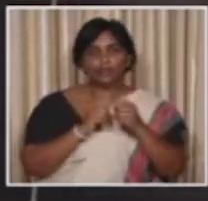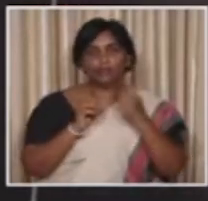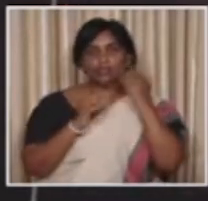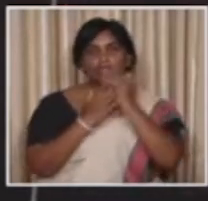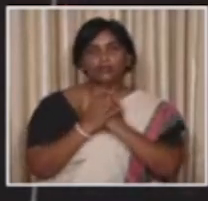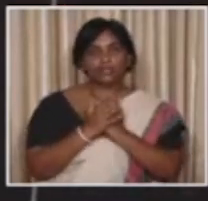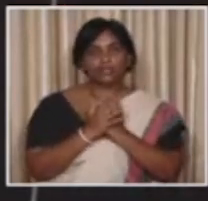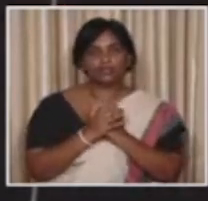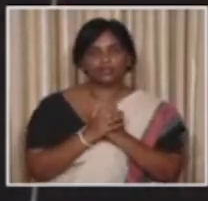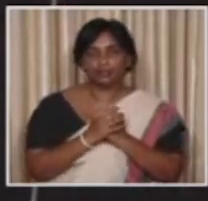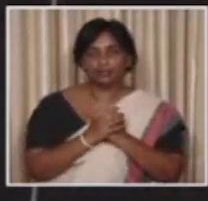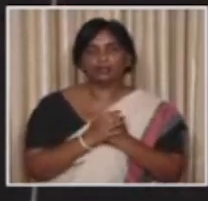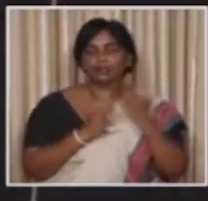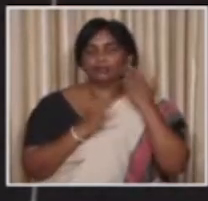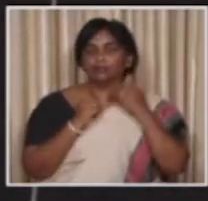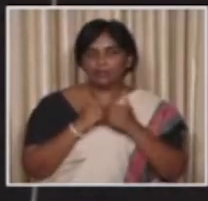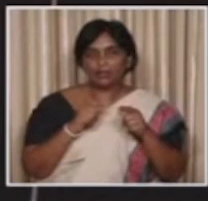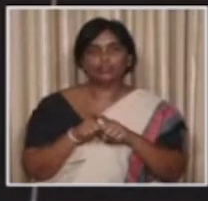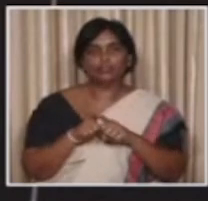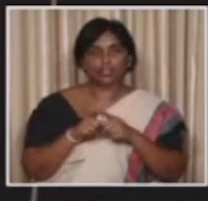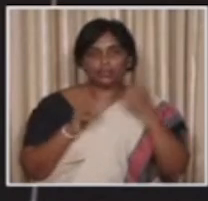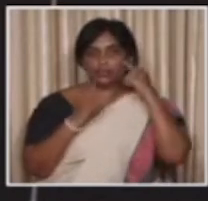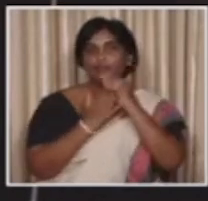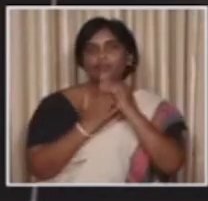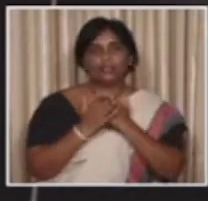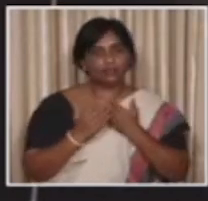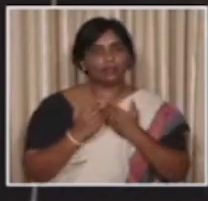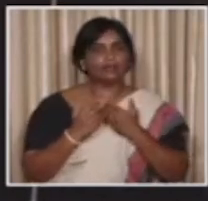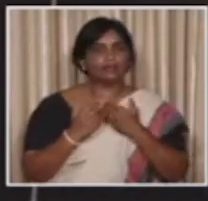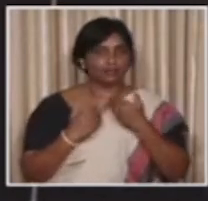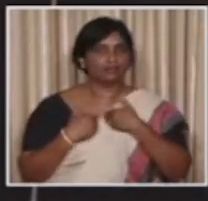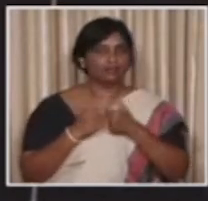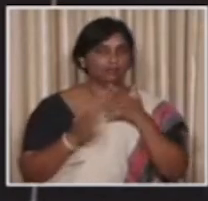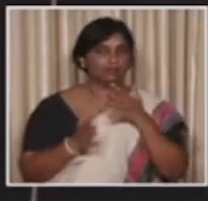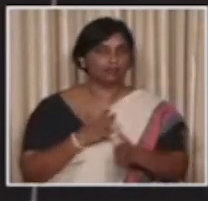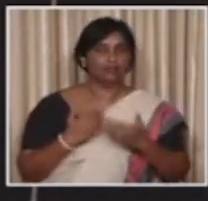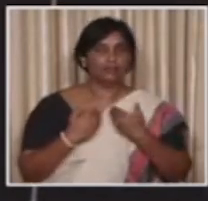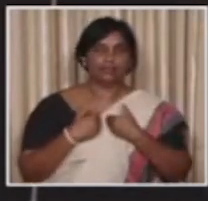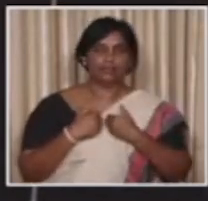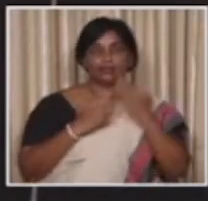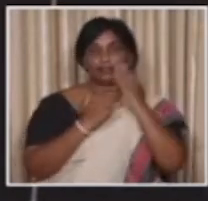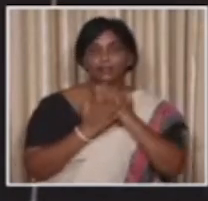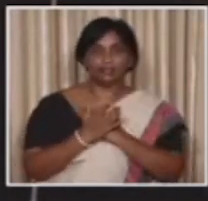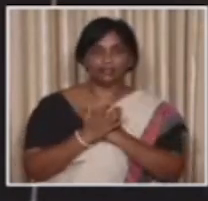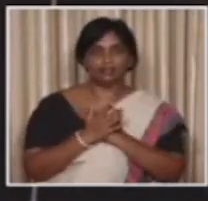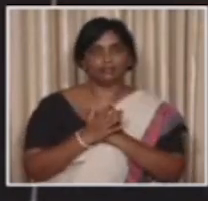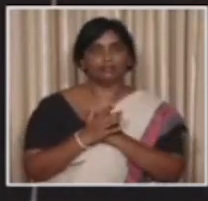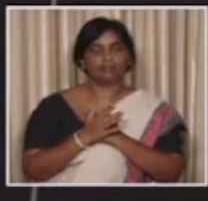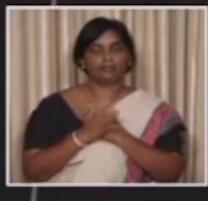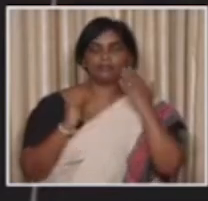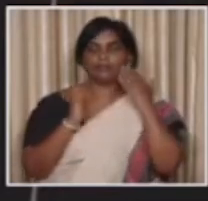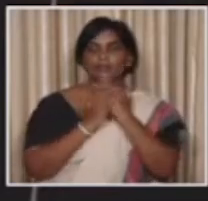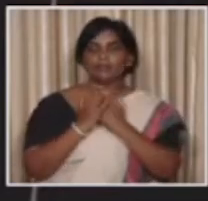කීපයක්. පළවෙනි එක තමයි අපි දැක්කා අපි ඒ වැරද්ද අපිත් කරපු නිසා ඒ වැරද්ද කරපු අපි බොහොම ගෞරවයෙන් ඒ වැරද්ද පිළිඅරගෙන නිවැරදි කරගන්න